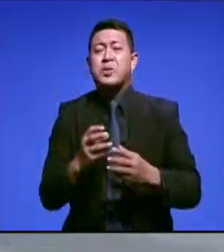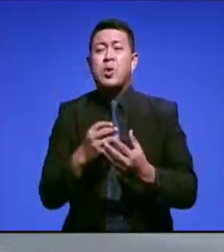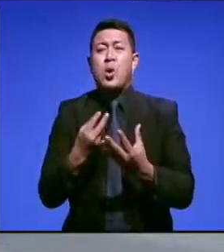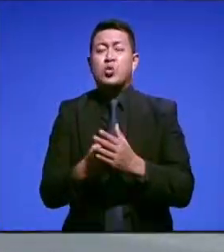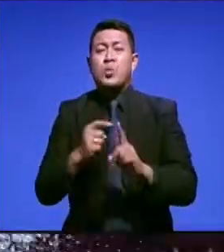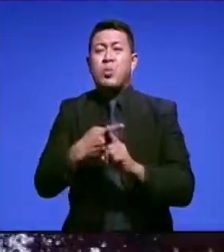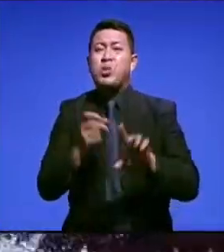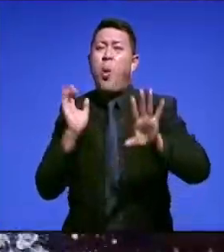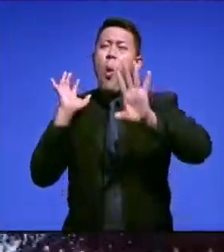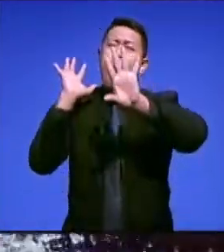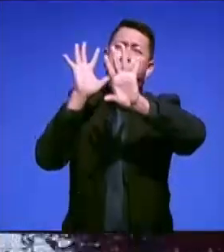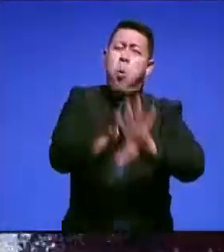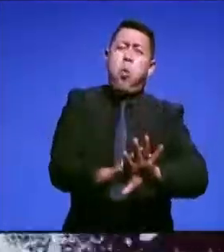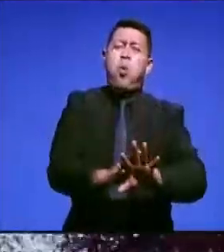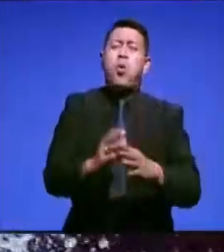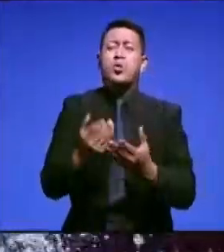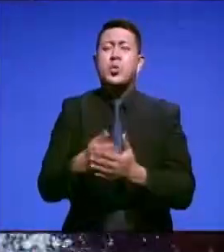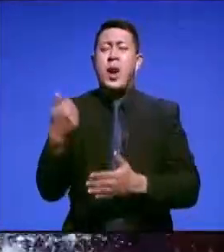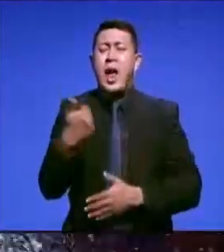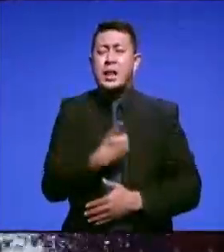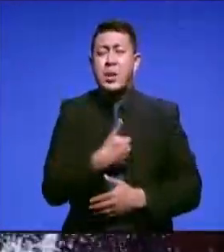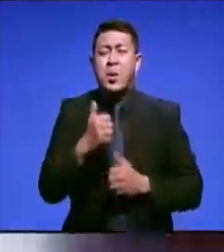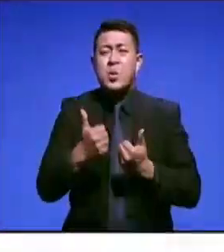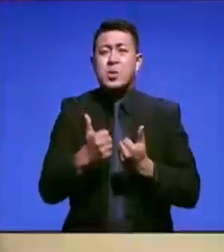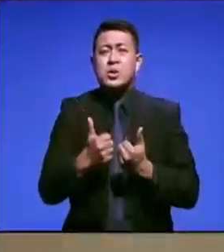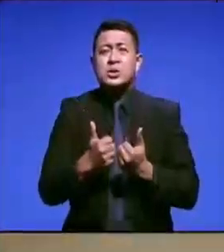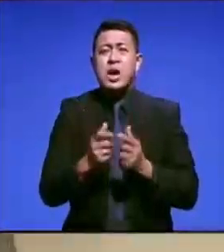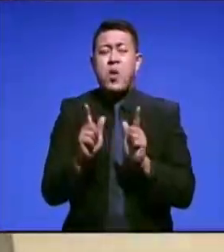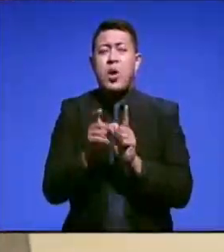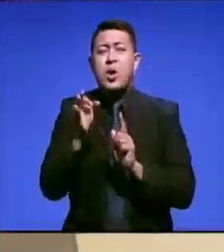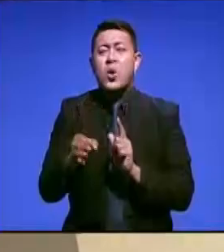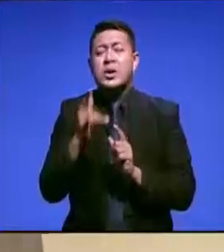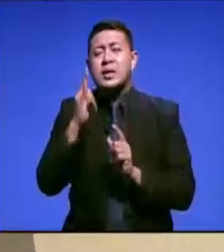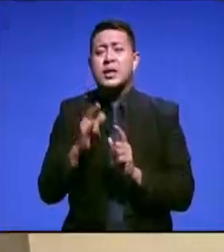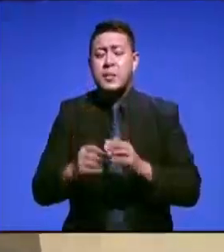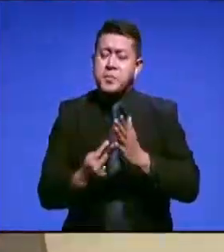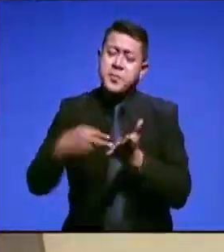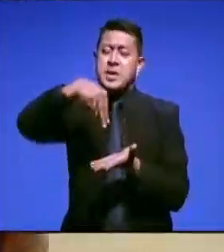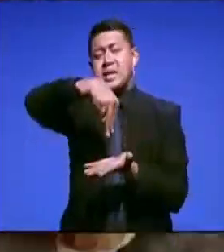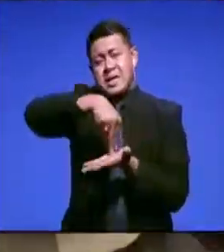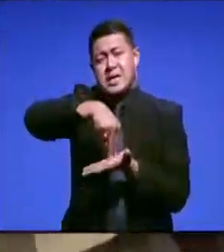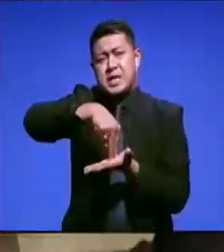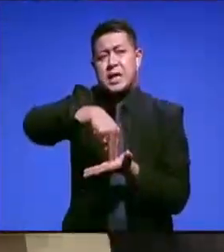kasus COVID-19. Sejumlah tamu undangan pun berupaya membuat sang wali kota kembali berdiri di tengah